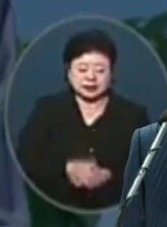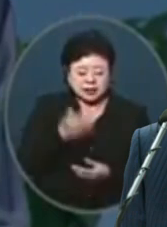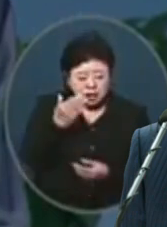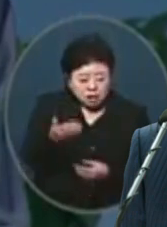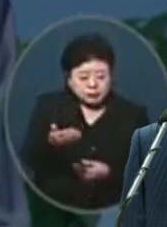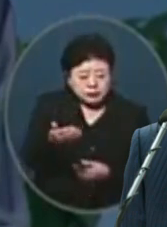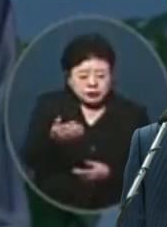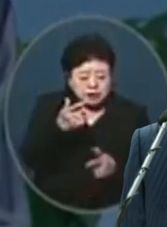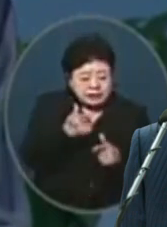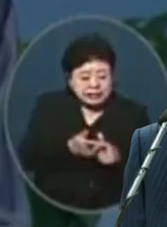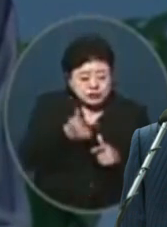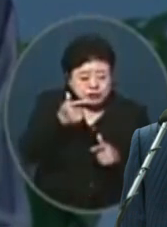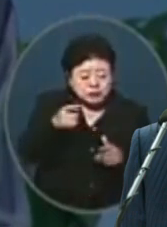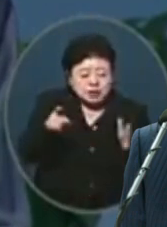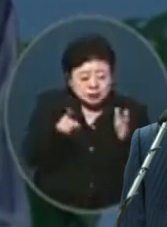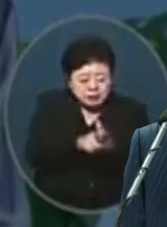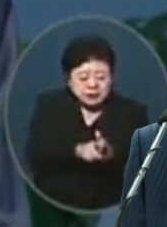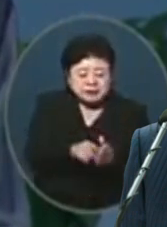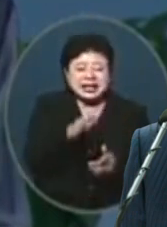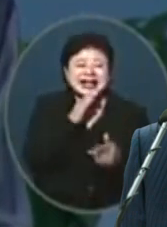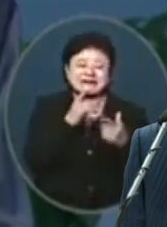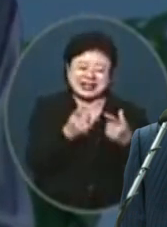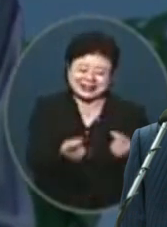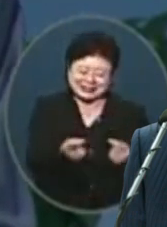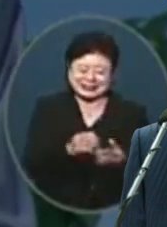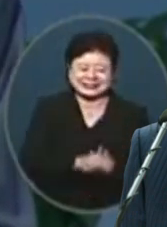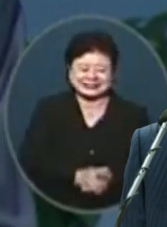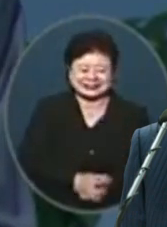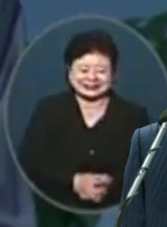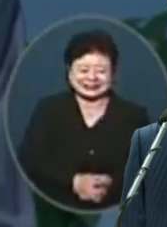여러분 예수님을 믿으시면 아멘하십시다.